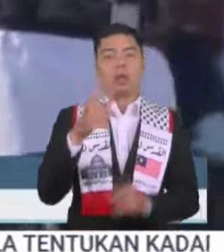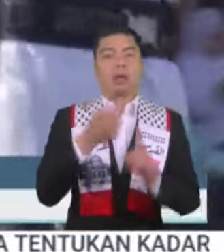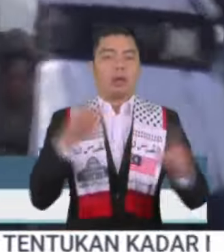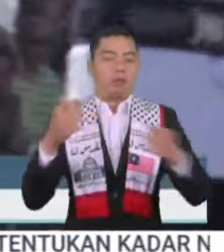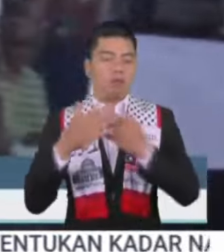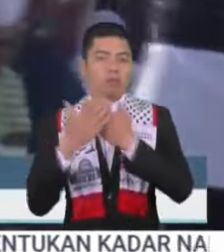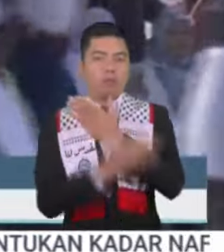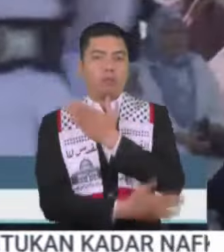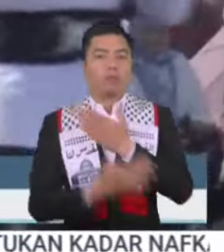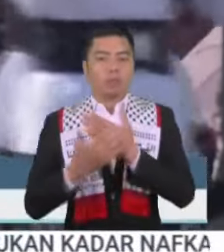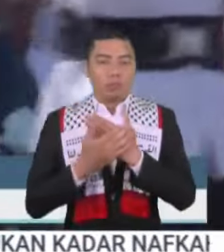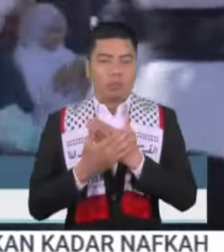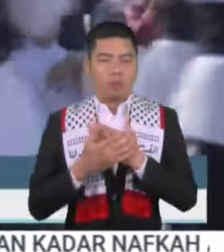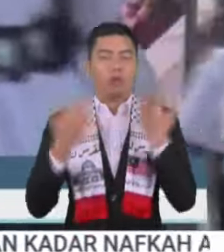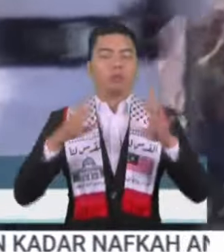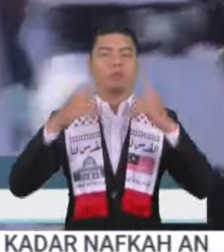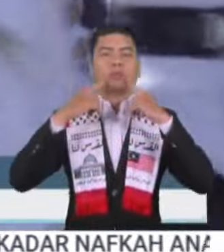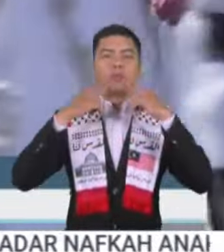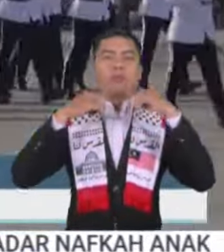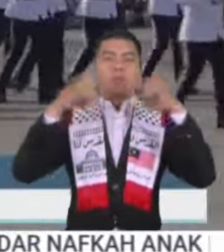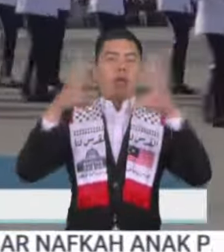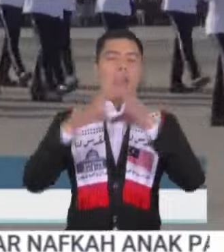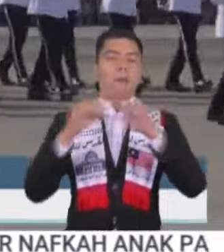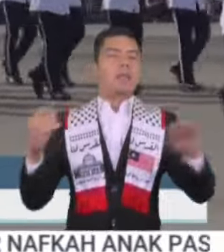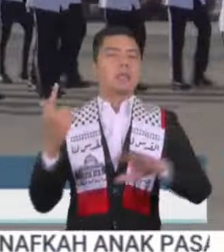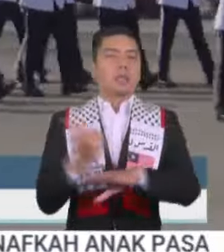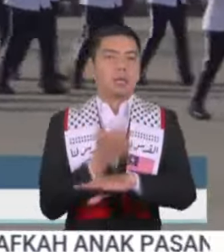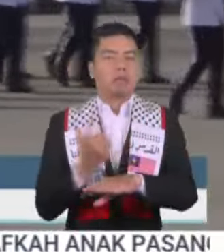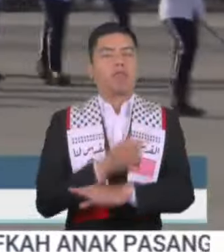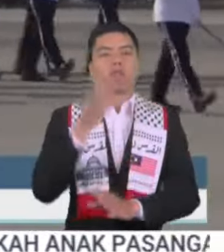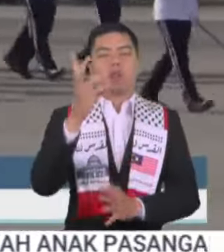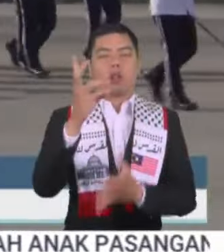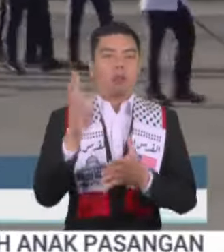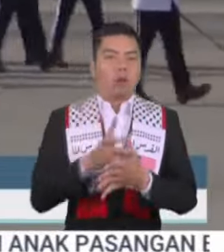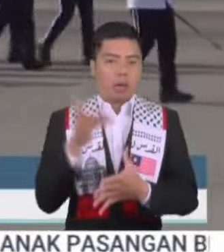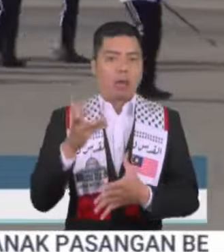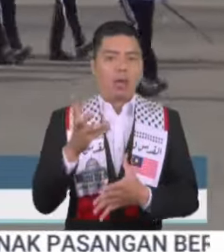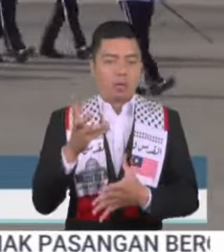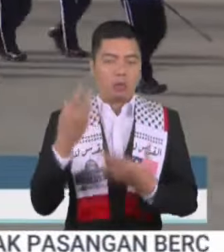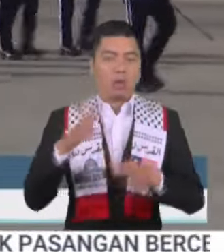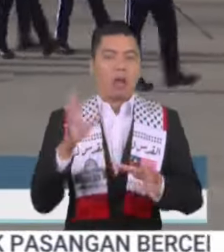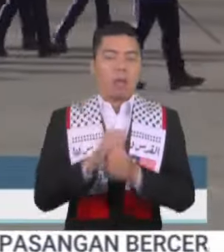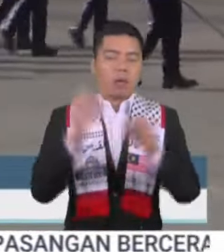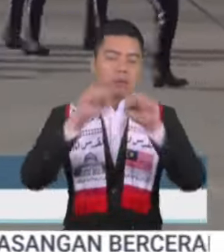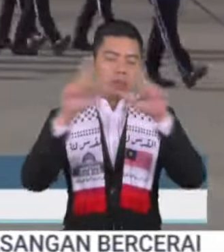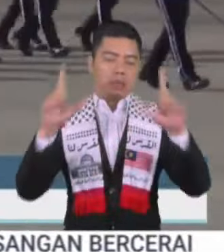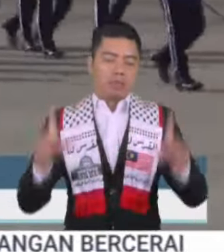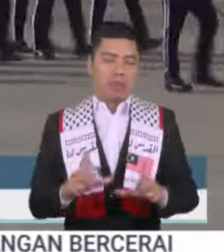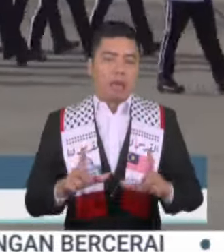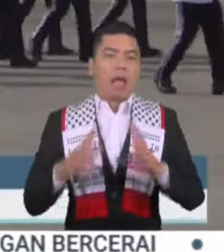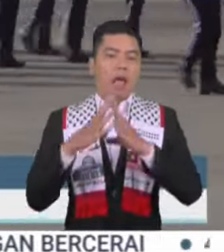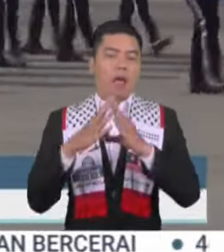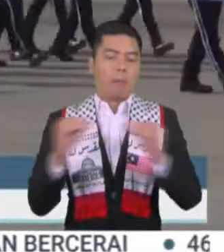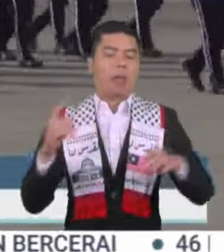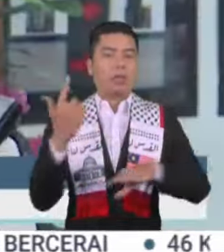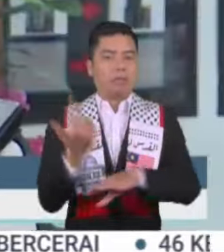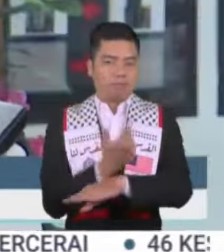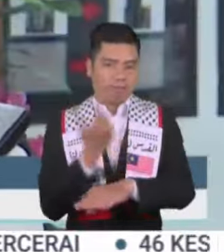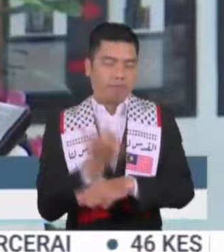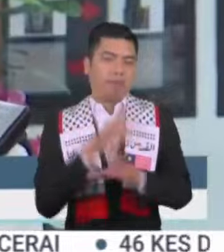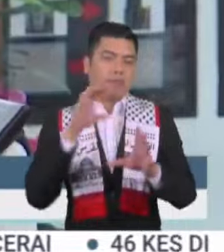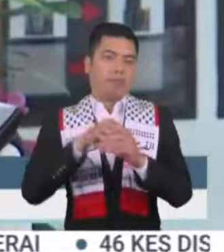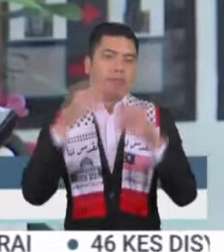dari Semenanjung berjaya menjalani latihan selama 6 bulan dan ditauliahkan sijil Tamat latihan pada Majlis